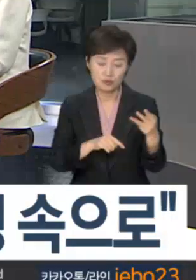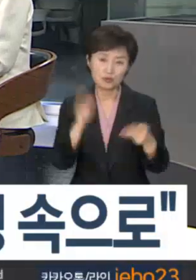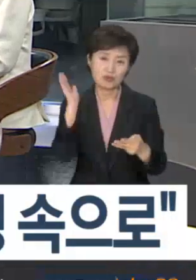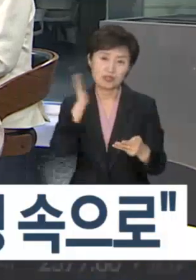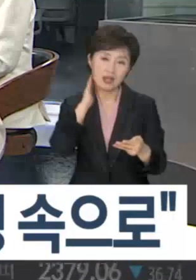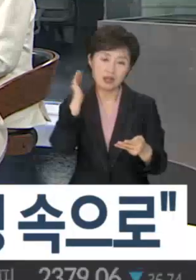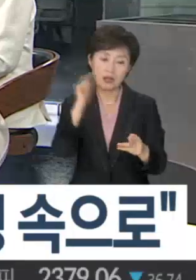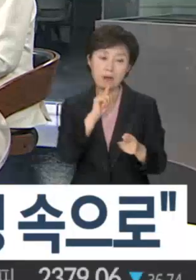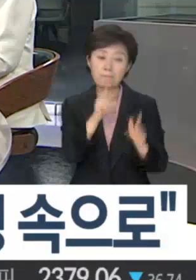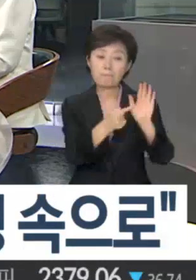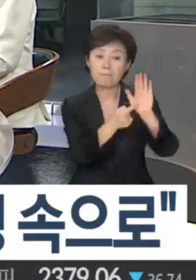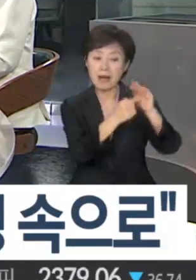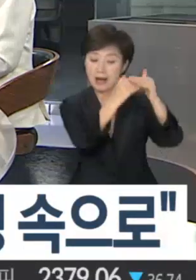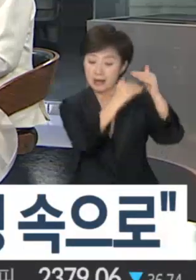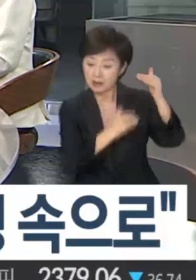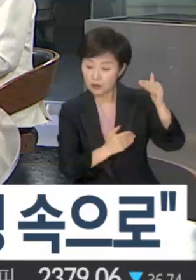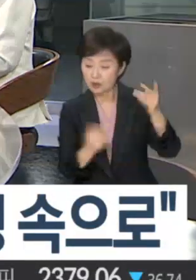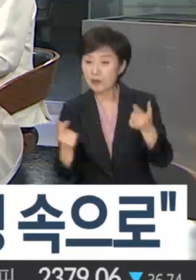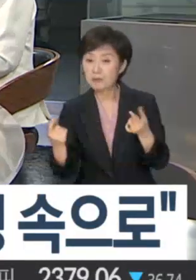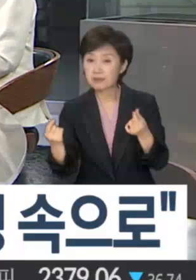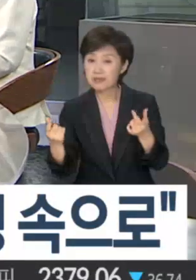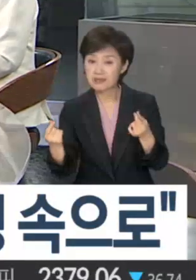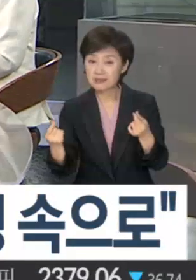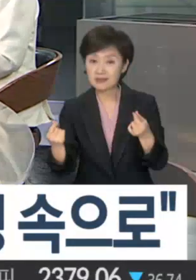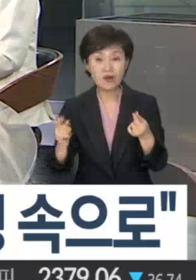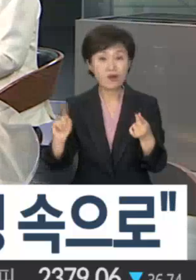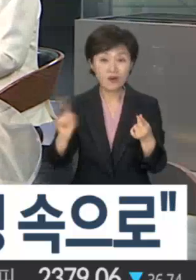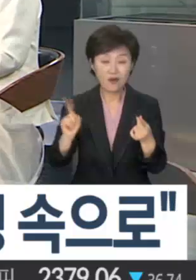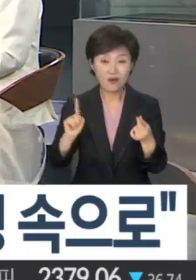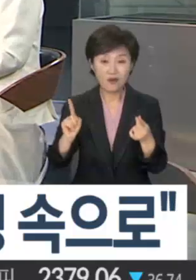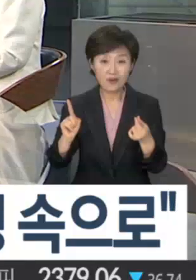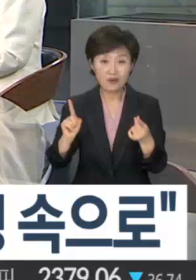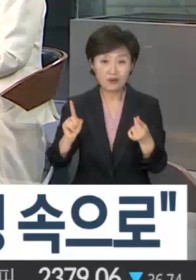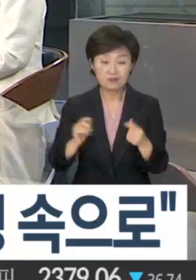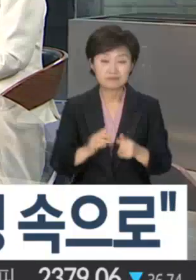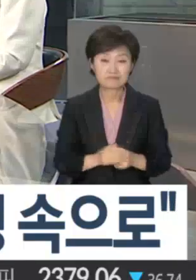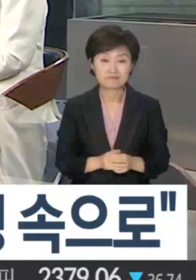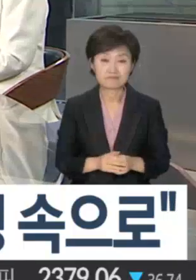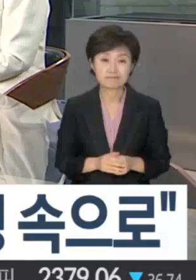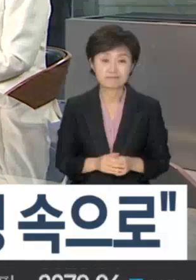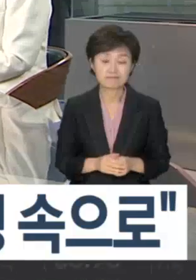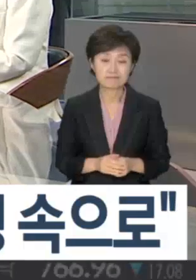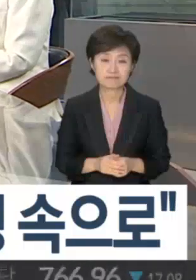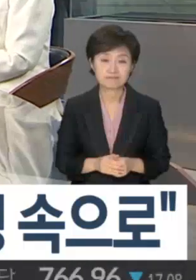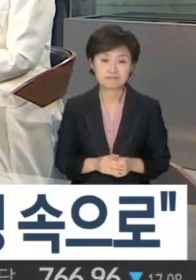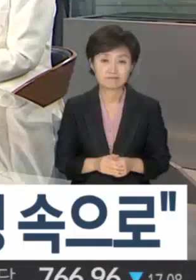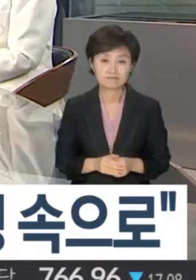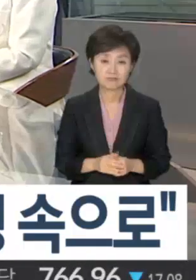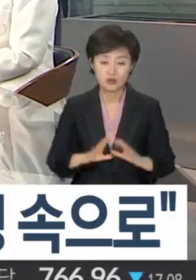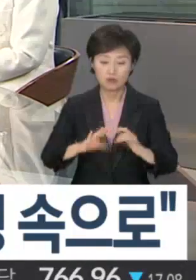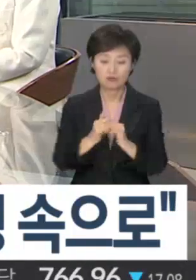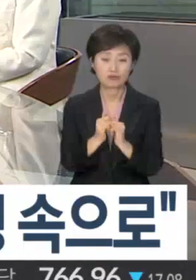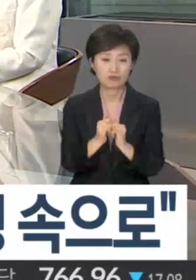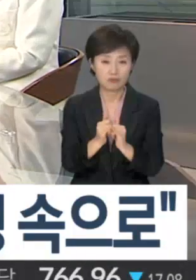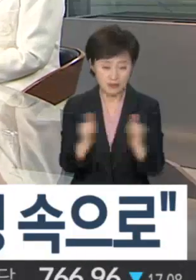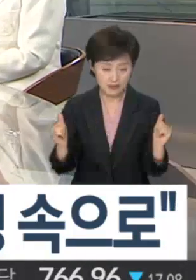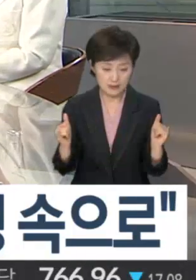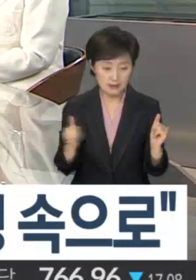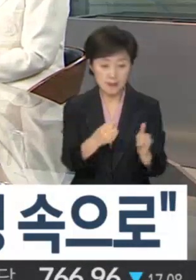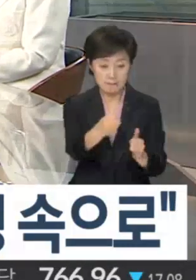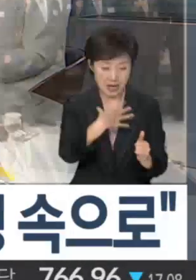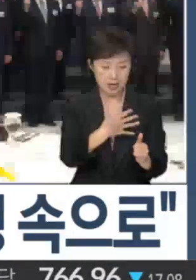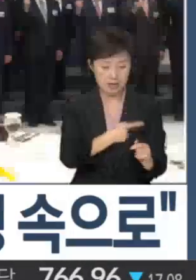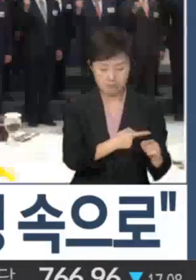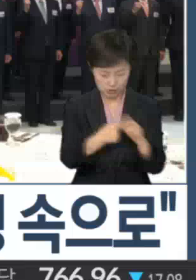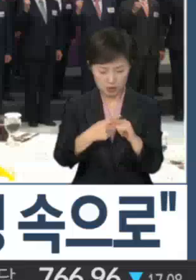어떤 민생과 현장을 강조하는 모습과 좀 발맞춘 모습으로 보이기도 하거든요. 어떻습니까? 네, 국민은 무조건 늘